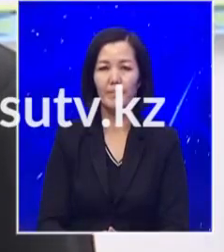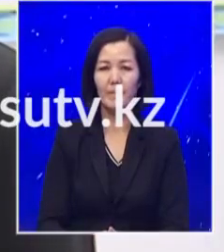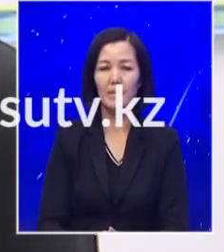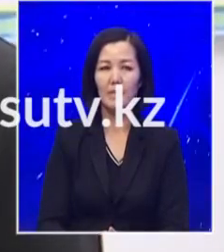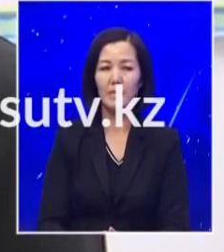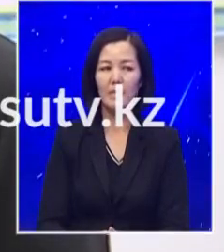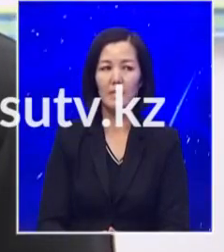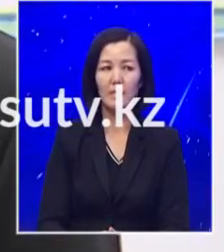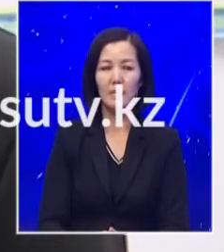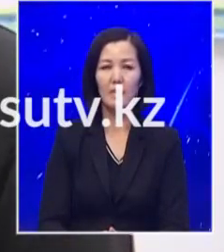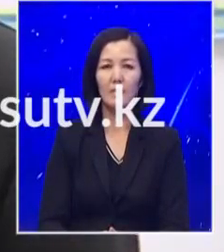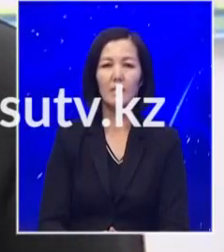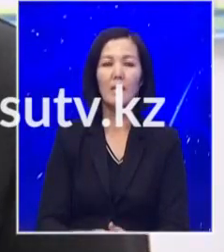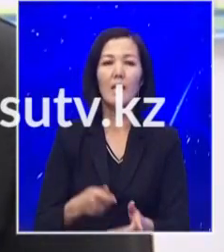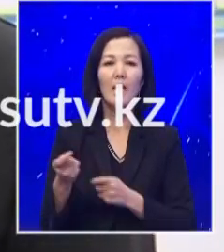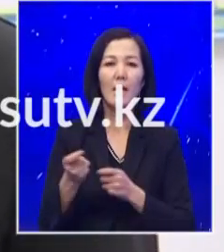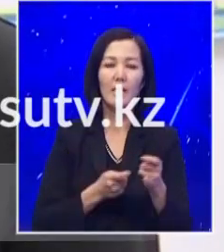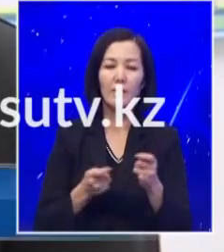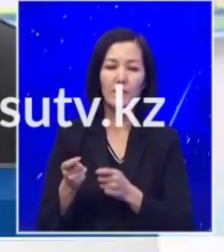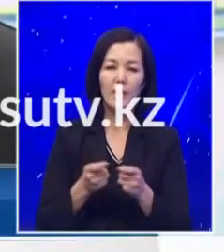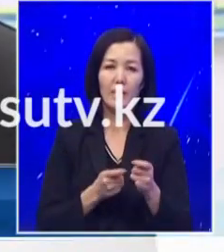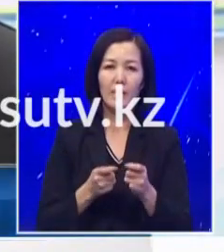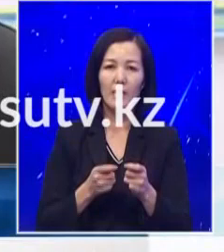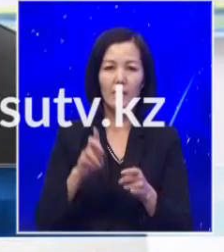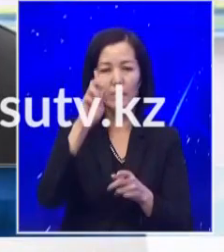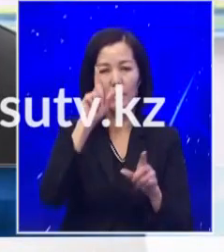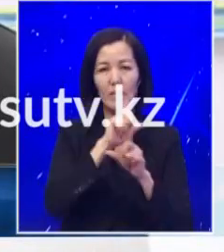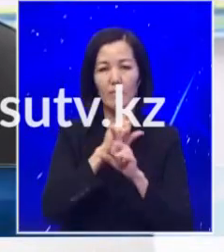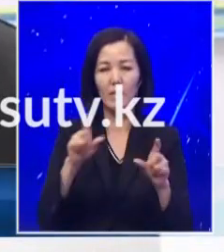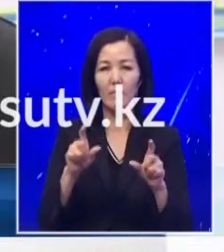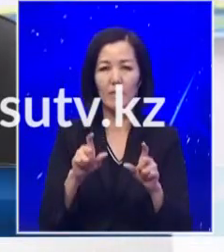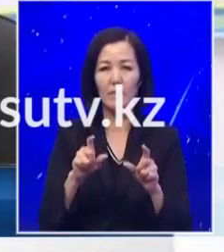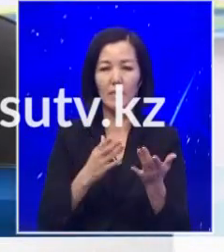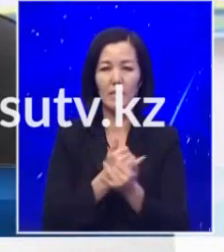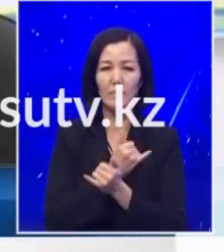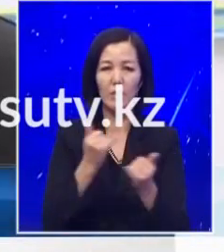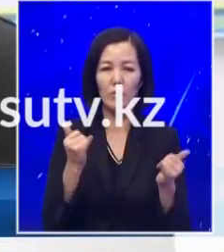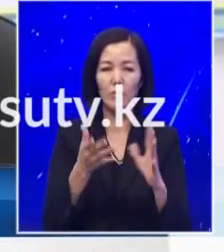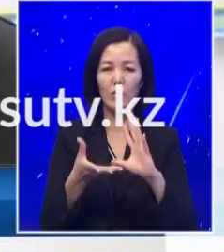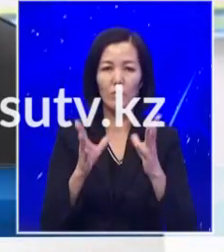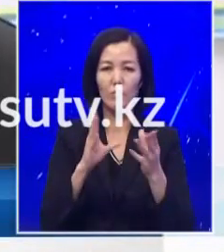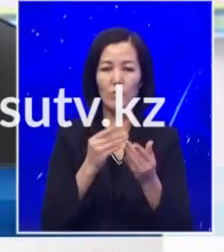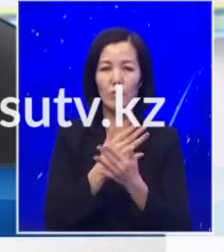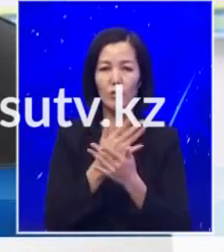Сарыөзек ауылдық округ әкімінің аппараты мемлекеттік мекемесінде мемлекеттік көрсетілетін қызмет бойынша